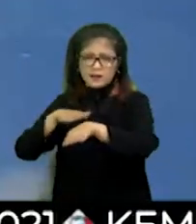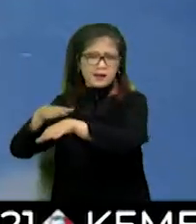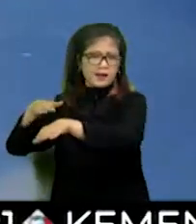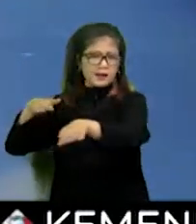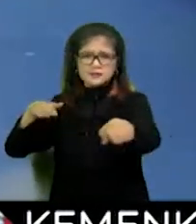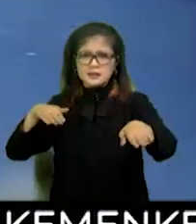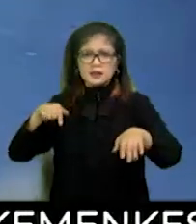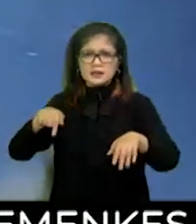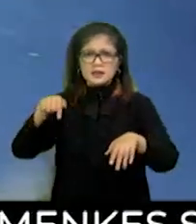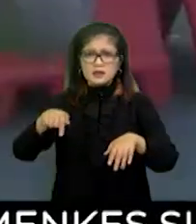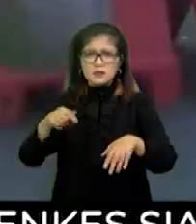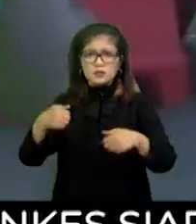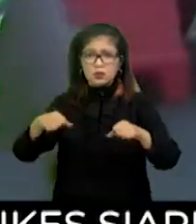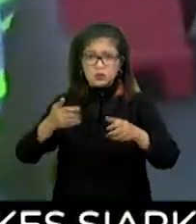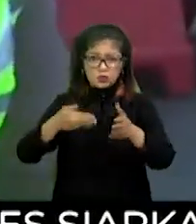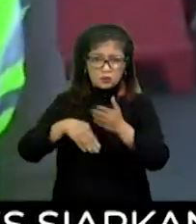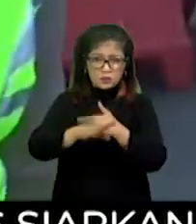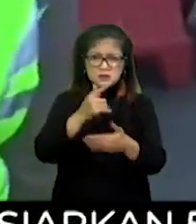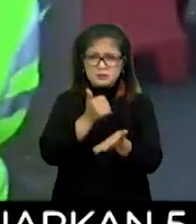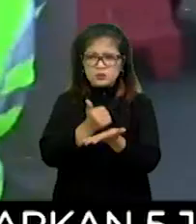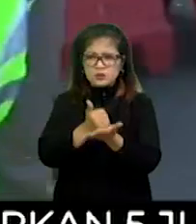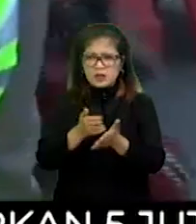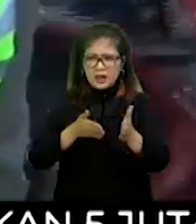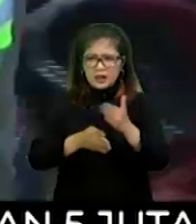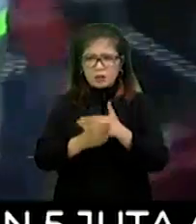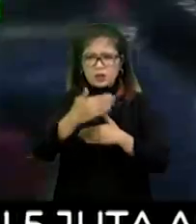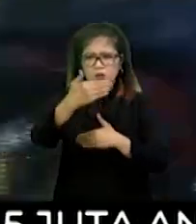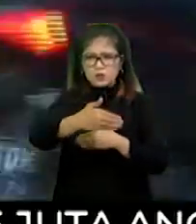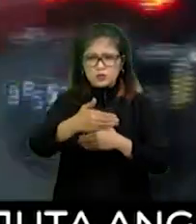tetap nekat menerobos meski jalur yang akan mereka lalui ditutup